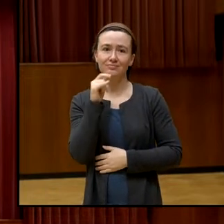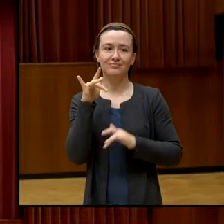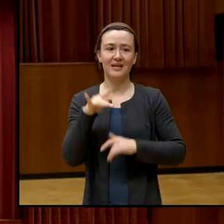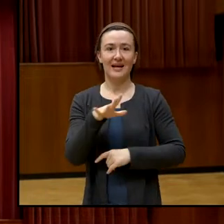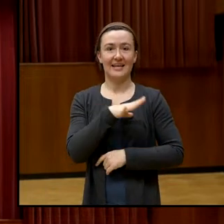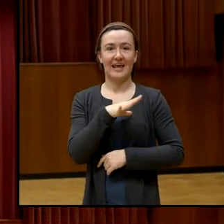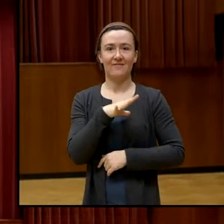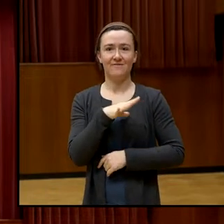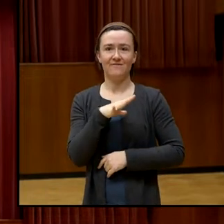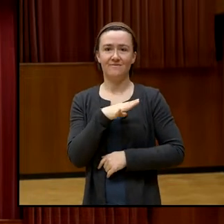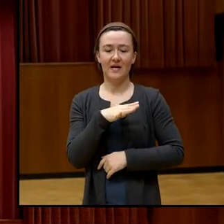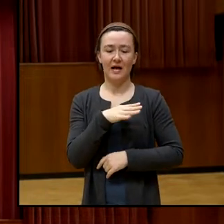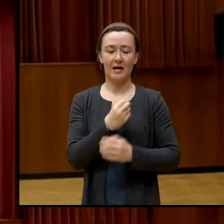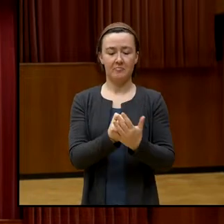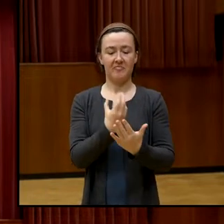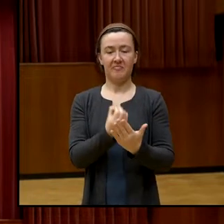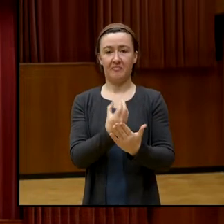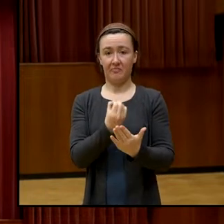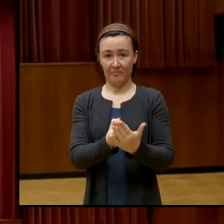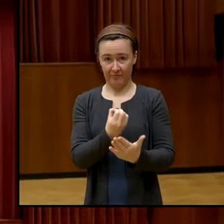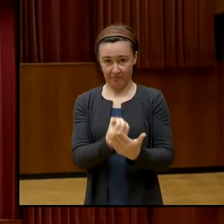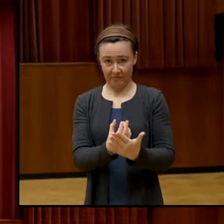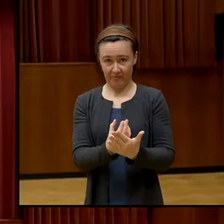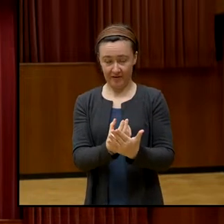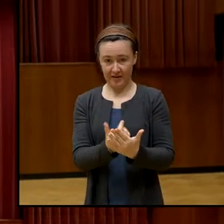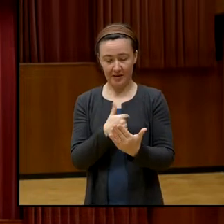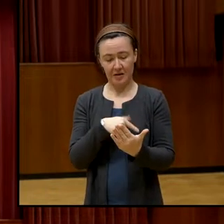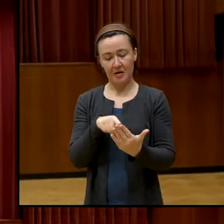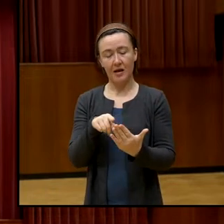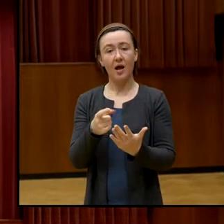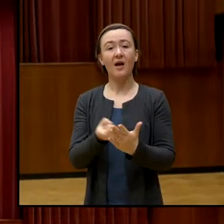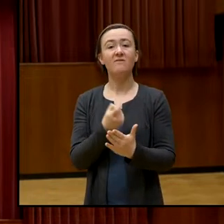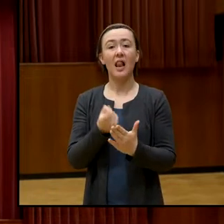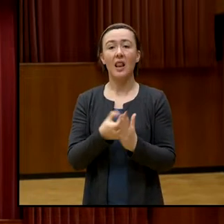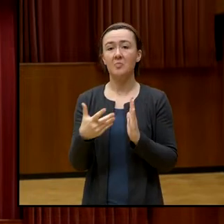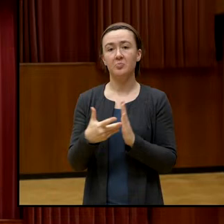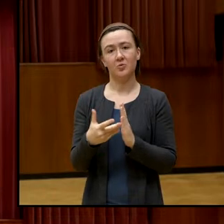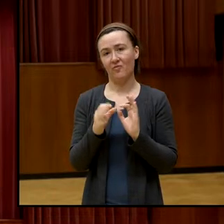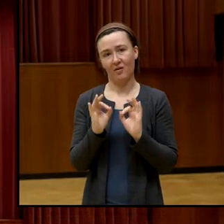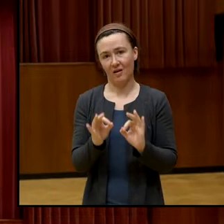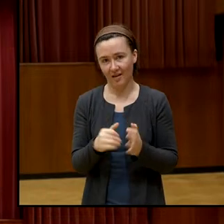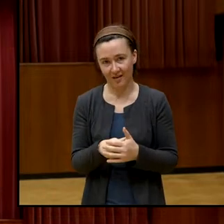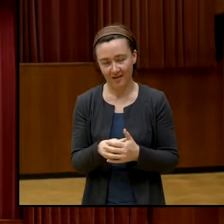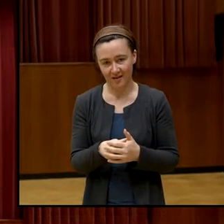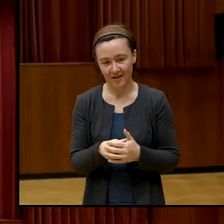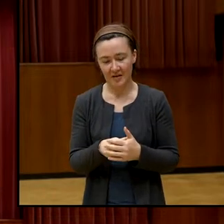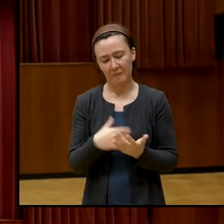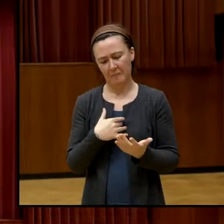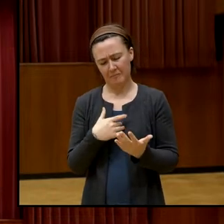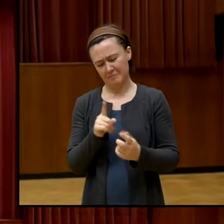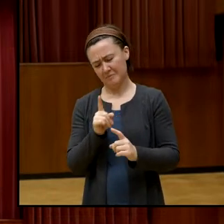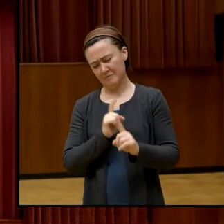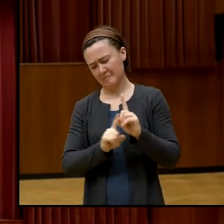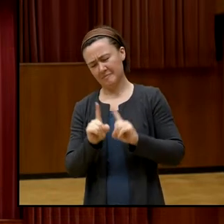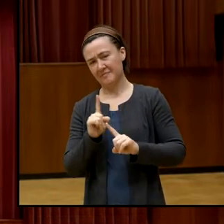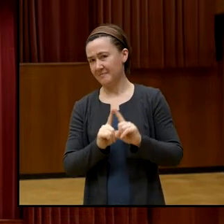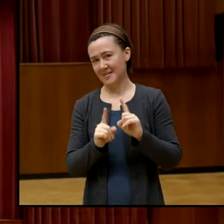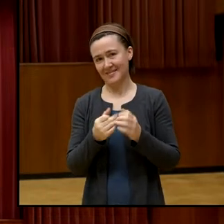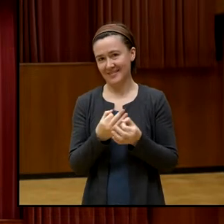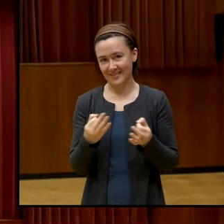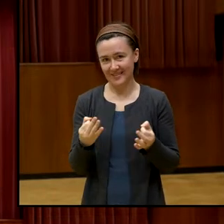Smartphone-Nachrichten zu bekommen. Wir prüfen die Quelle nicht. Wir hinterfragen sie nicht. Es sind Informationen